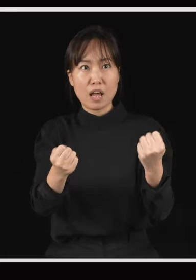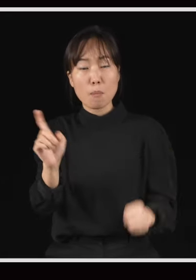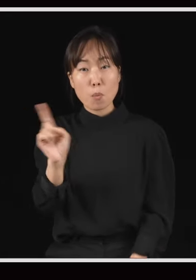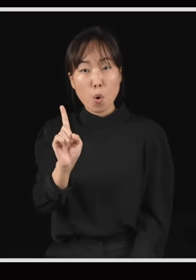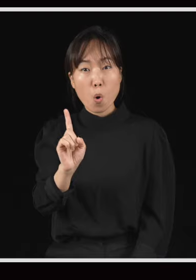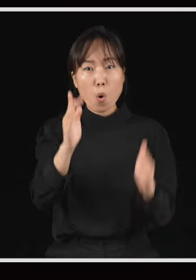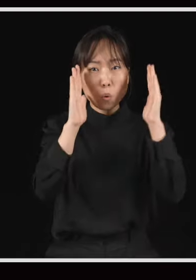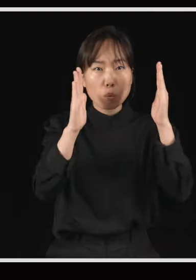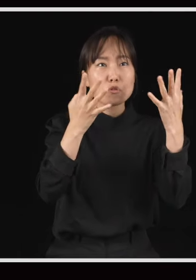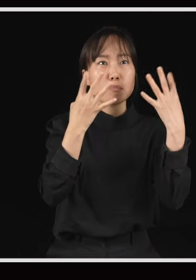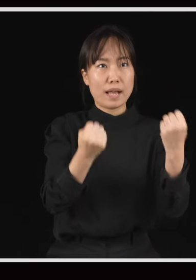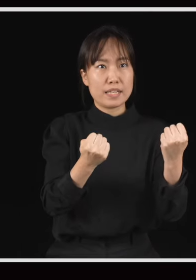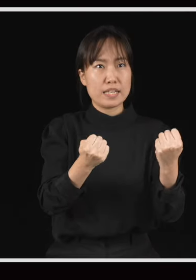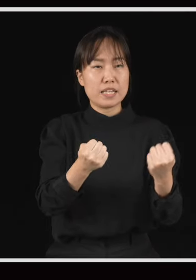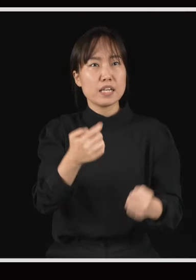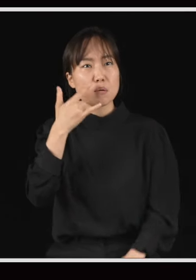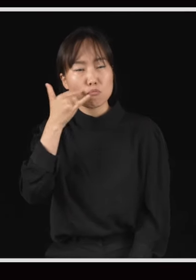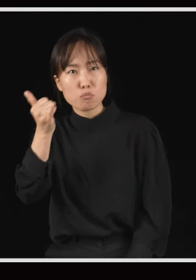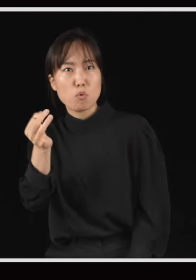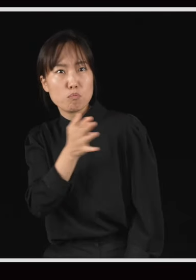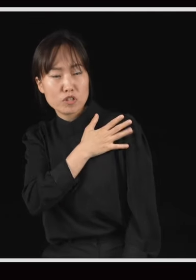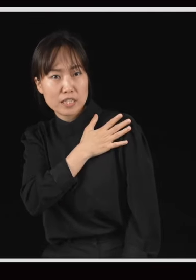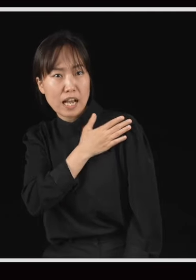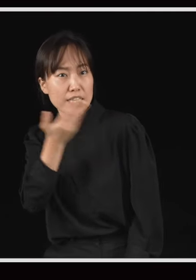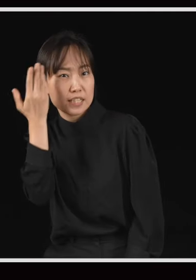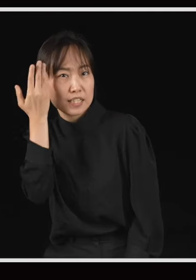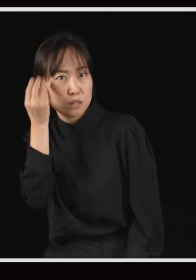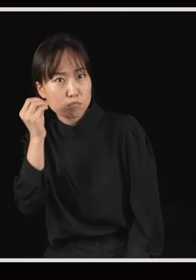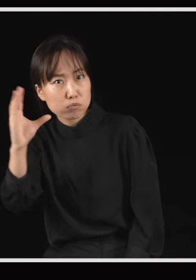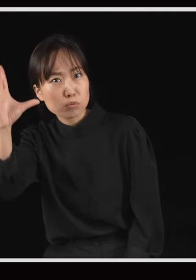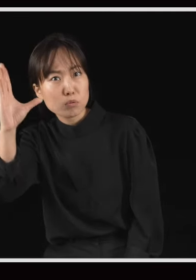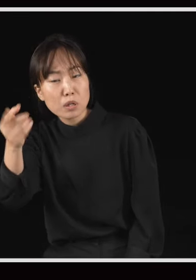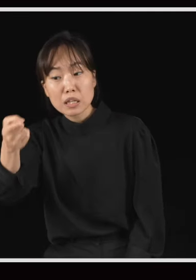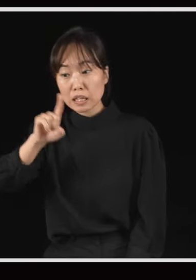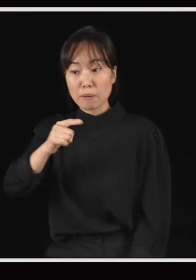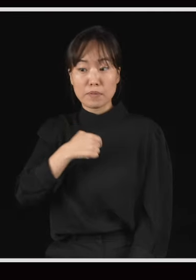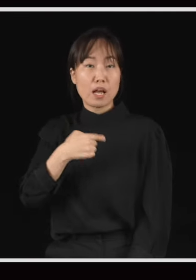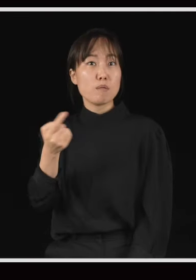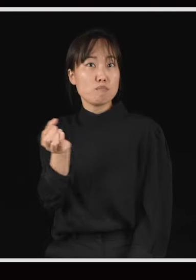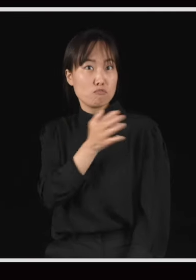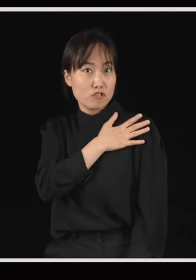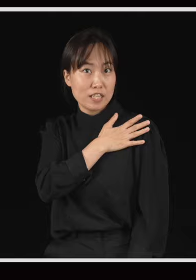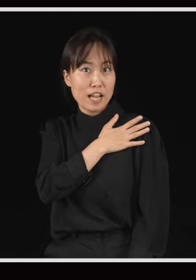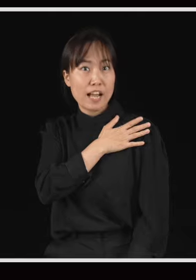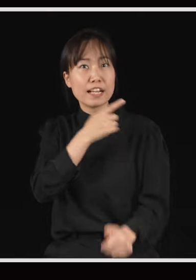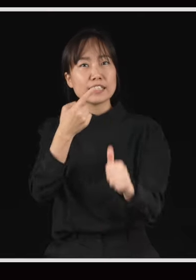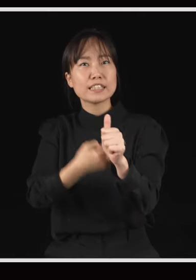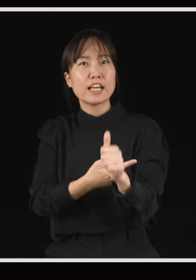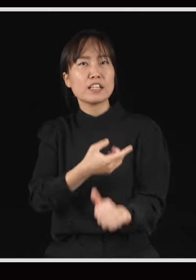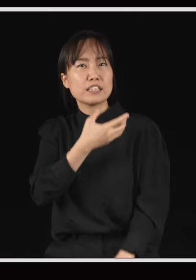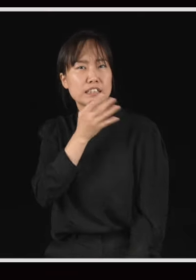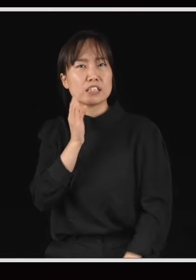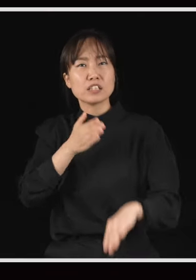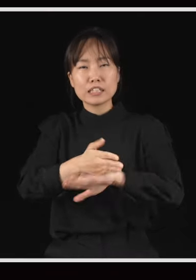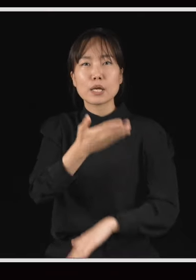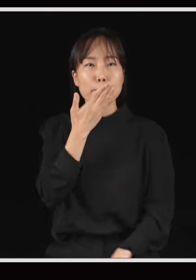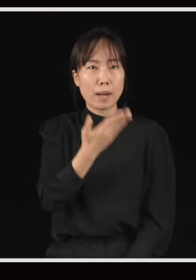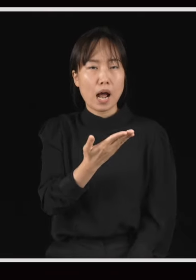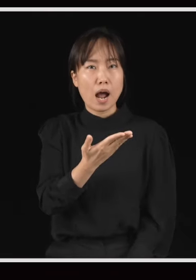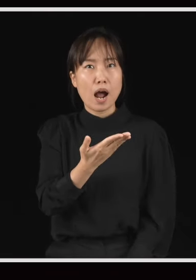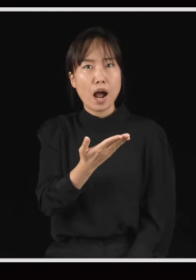보아도 사실 교육이나 그리고 부모의 가계 수입, 부모의 학력, 그다음 본인의 가계 수입 이런 것들이 다 영향이 있습니다. 근데 이건